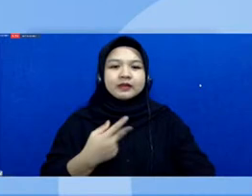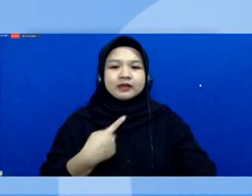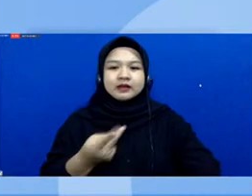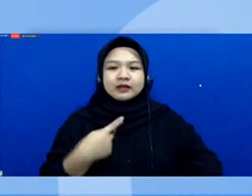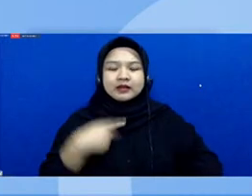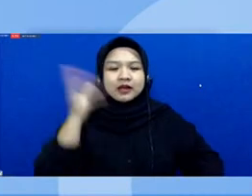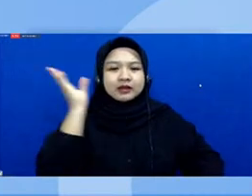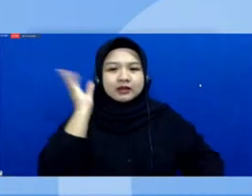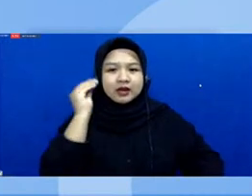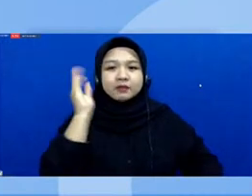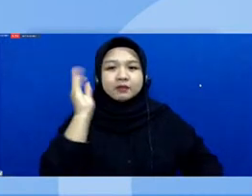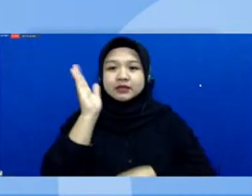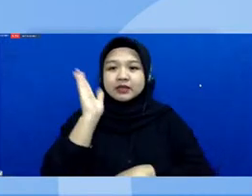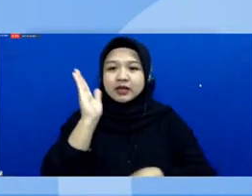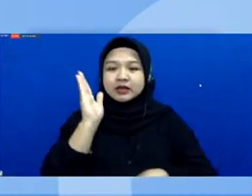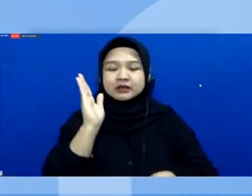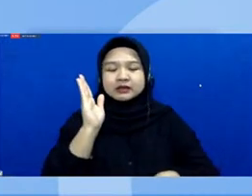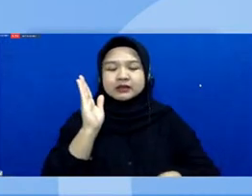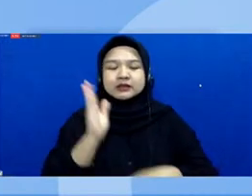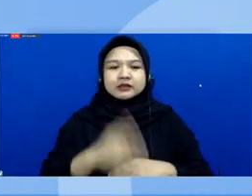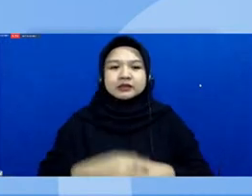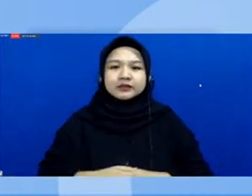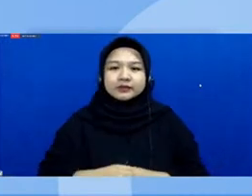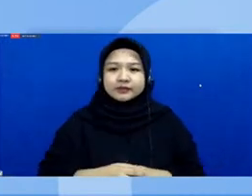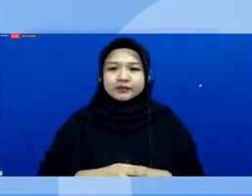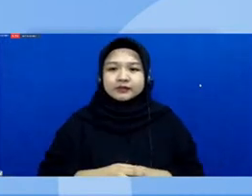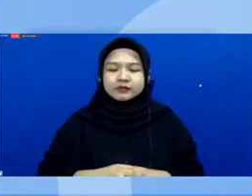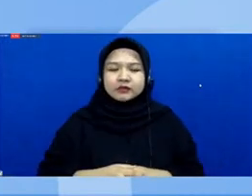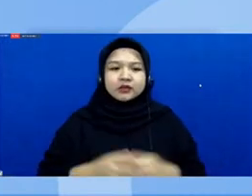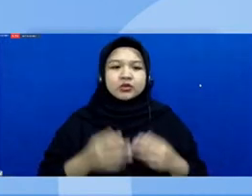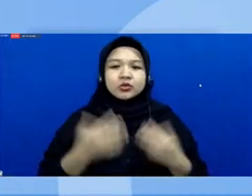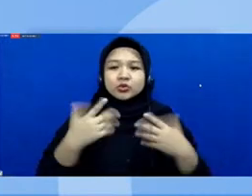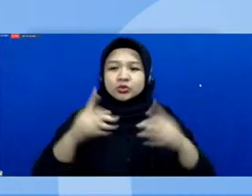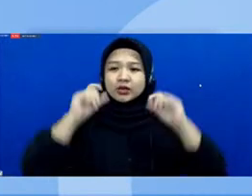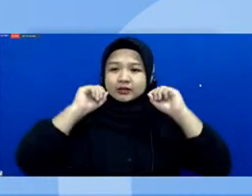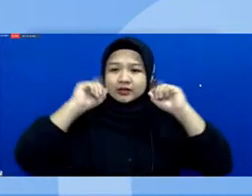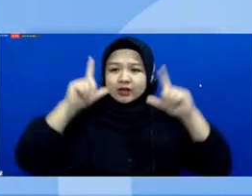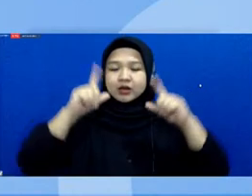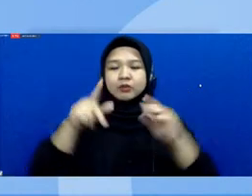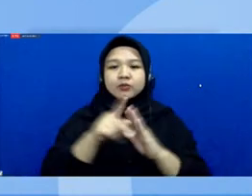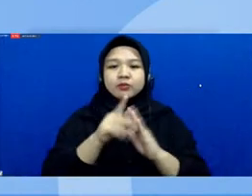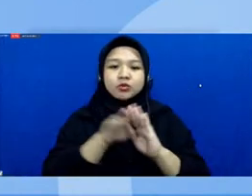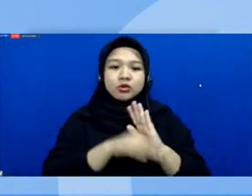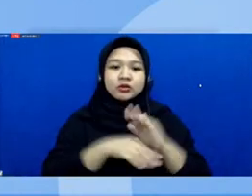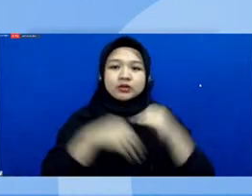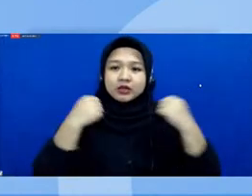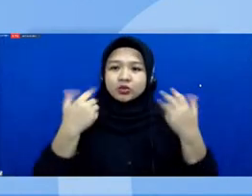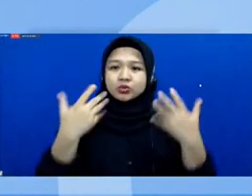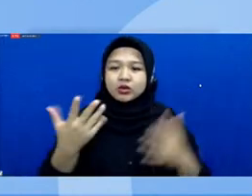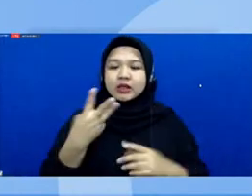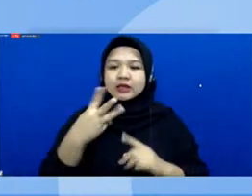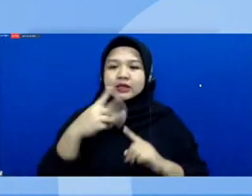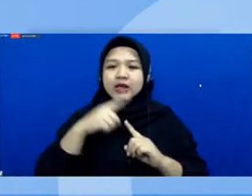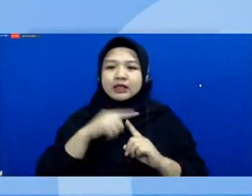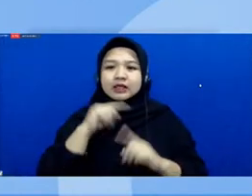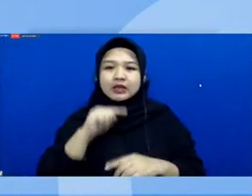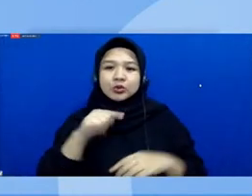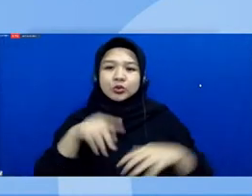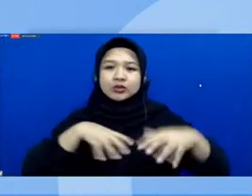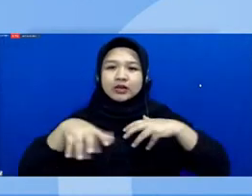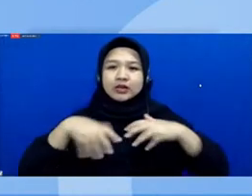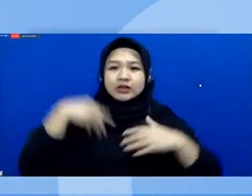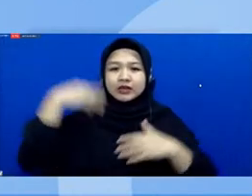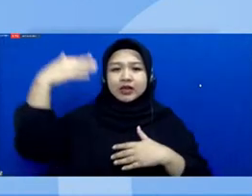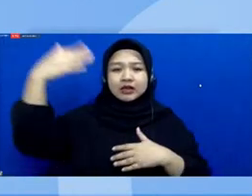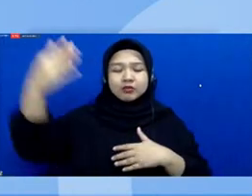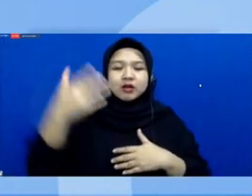dengar dari presentasi bahwa setelah kesadaran dari prokes, 3T ini mungkin adalah strategi ke depan yang